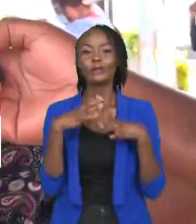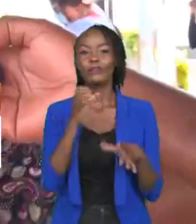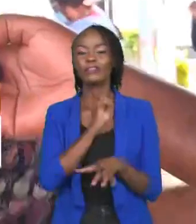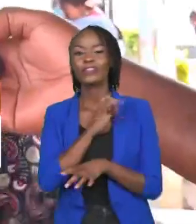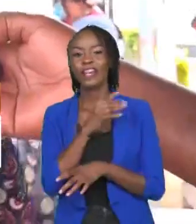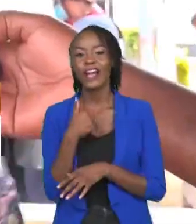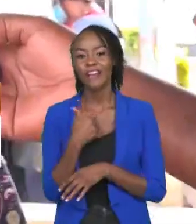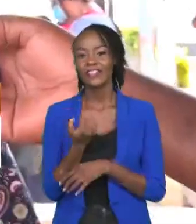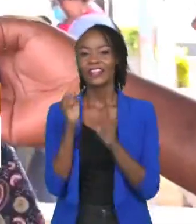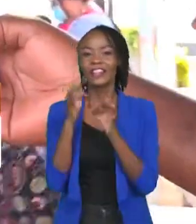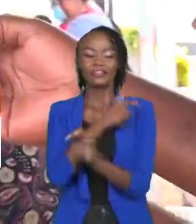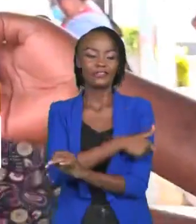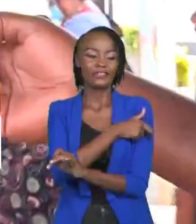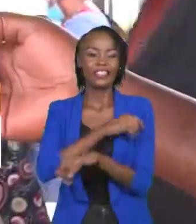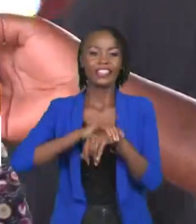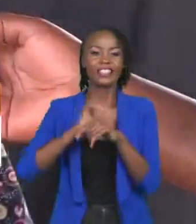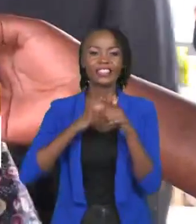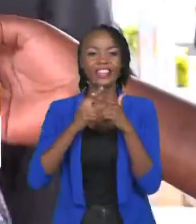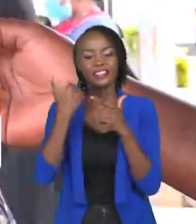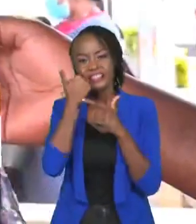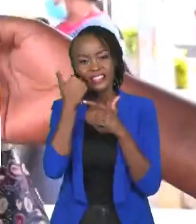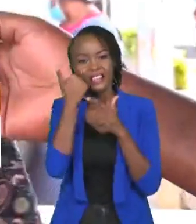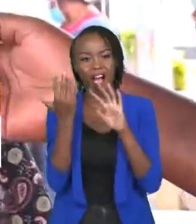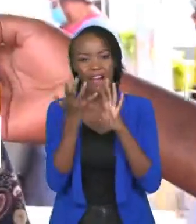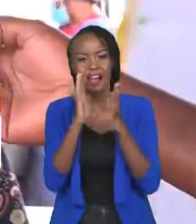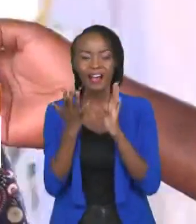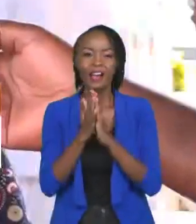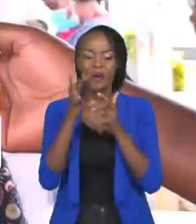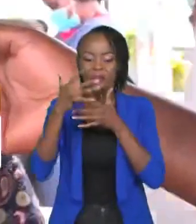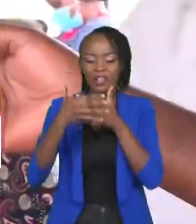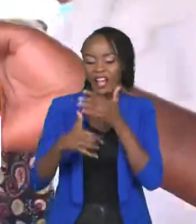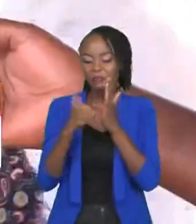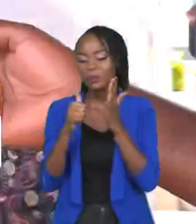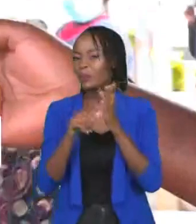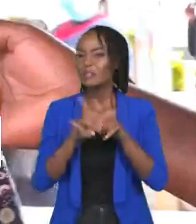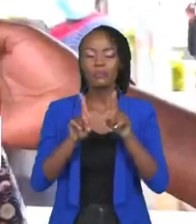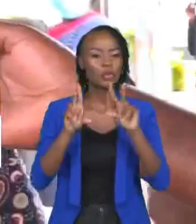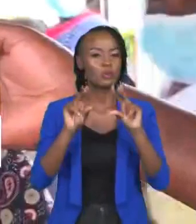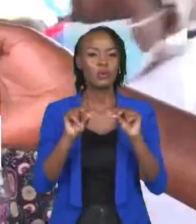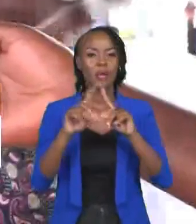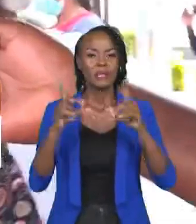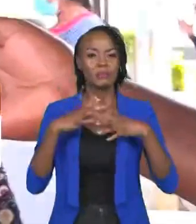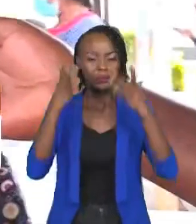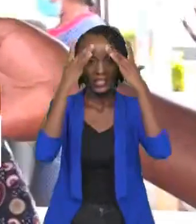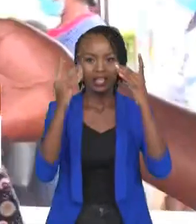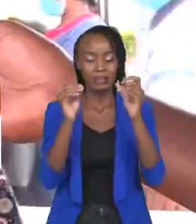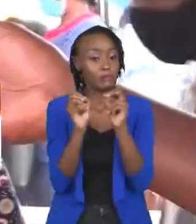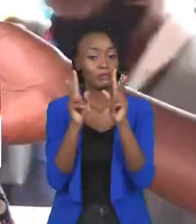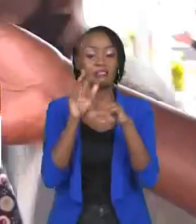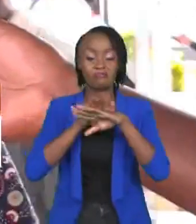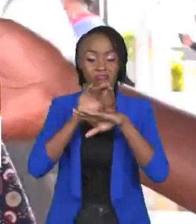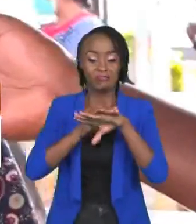pengine utaugua ugonjwa wengine ama italeta shida, damu itaganda kwenye mwili. Lakini sasa watu wameona kuna ukweli